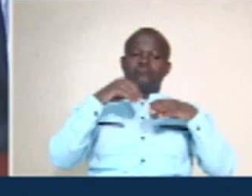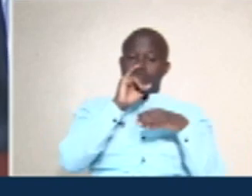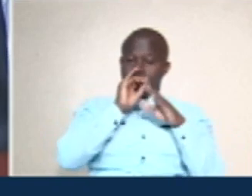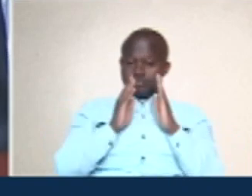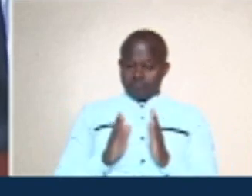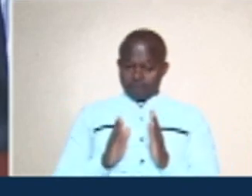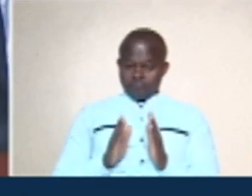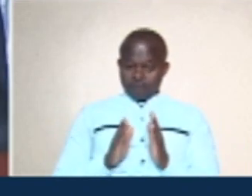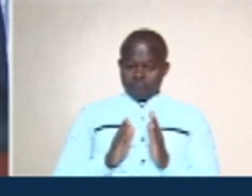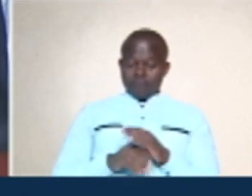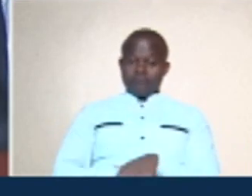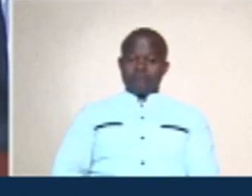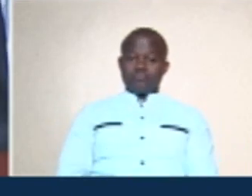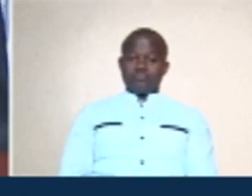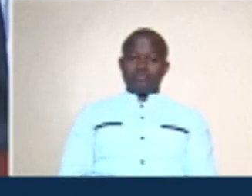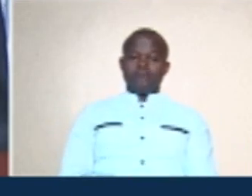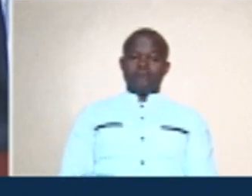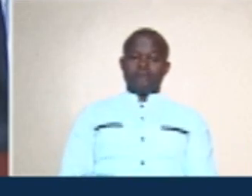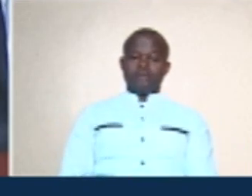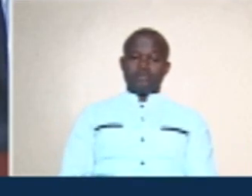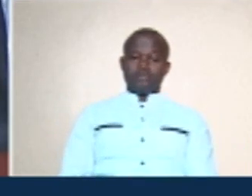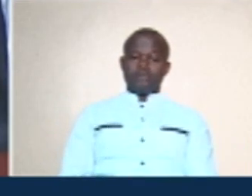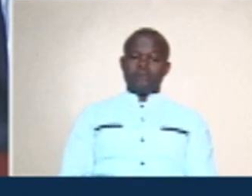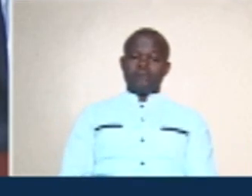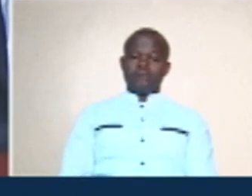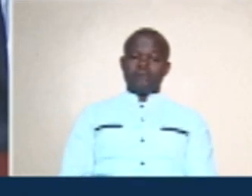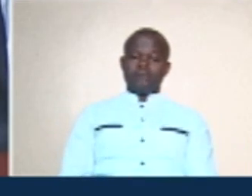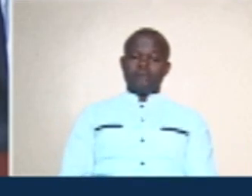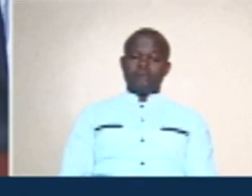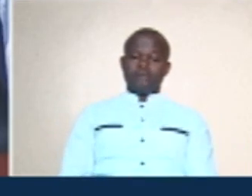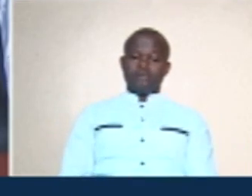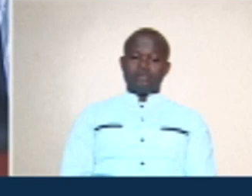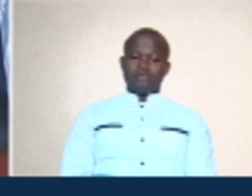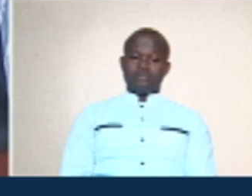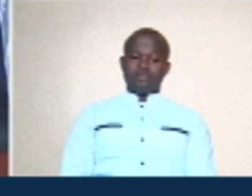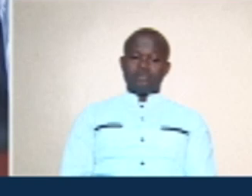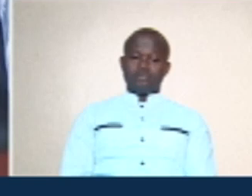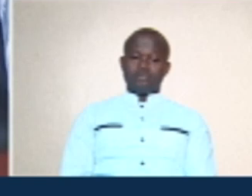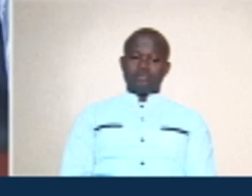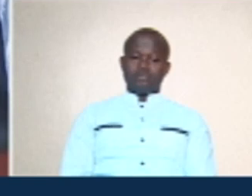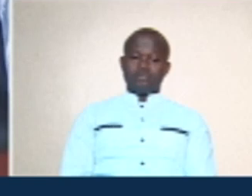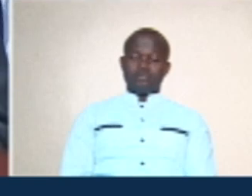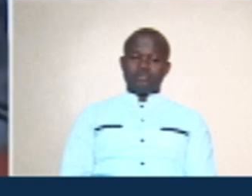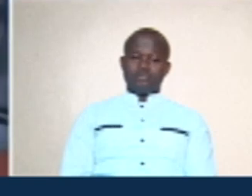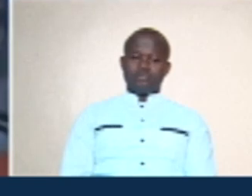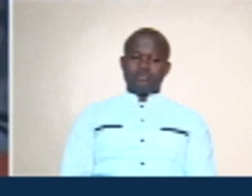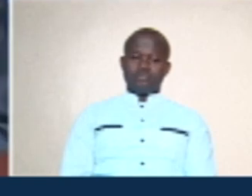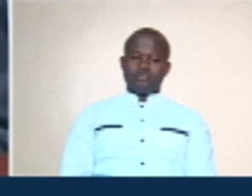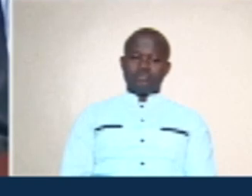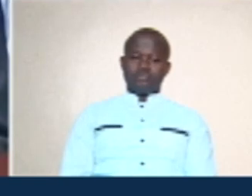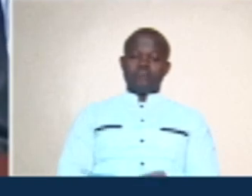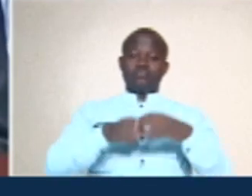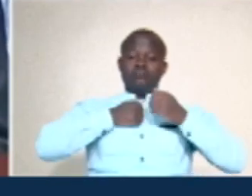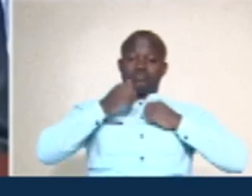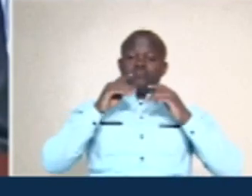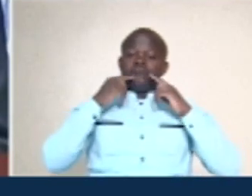bw'abatutsi. Xenophobia and killings targeting the Congolese Tutsi population, which has escalated. U Rwanda